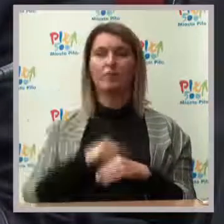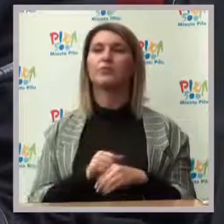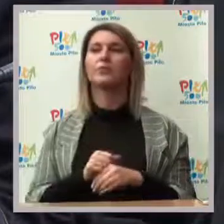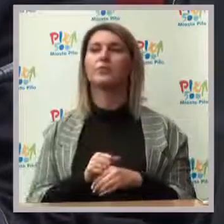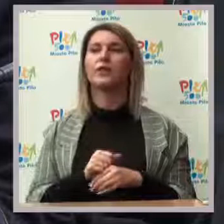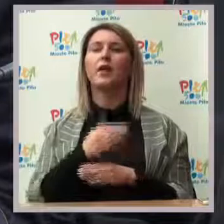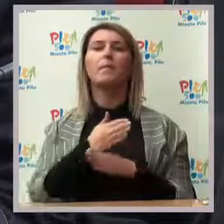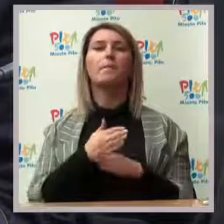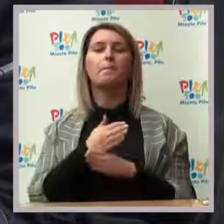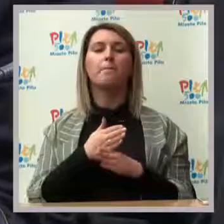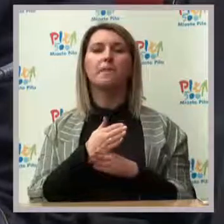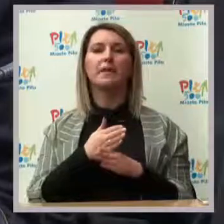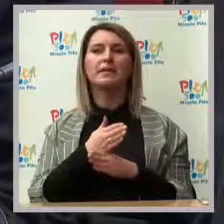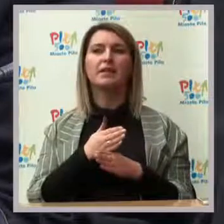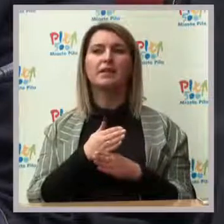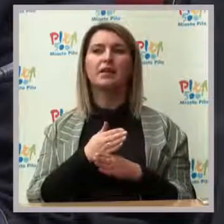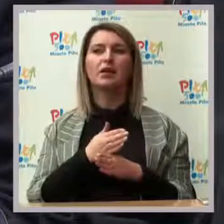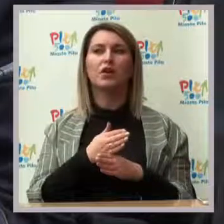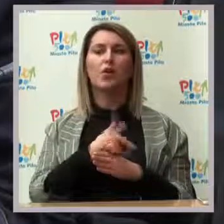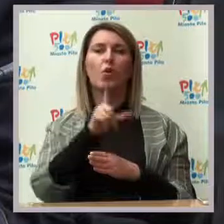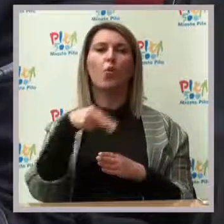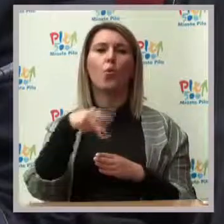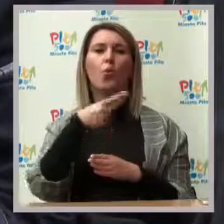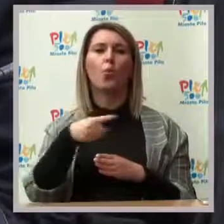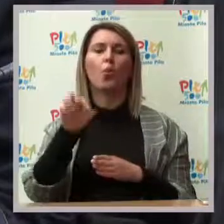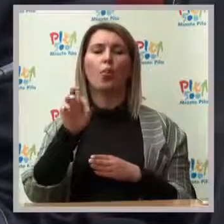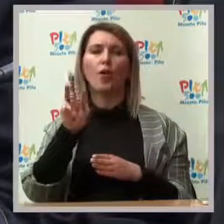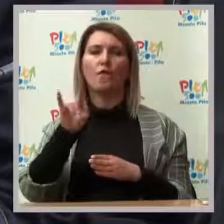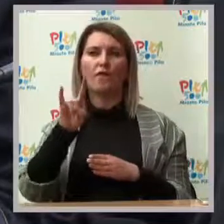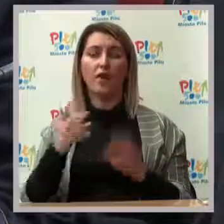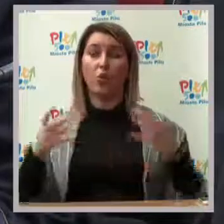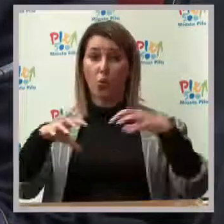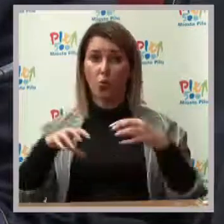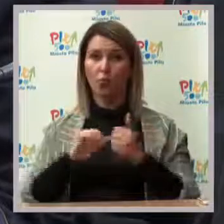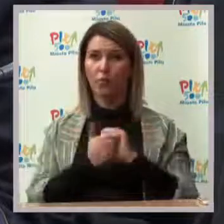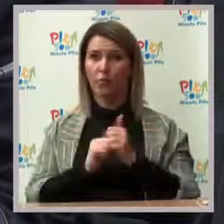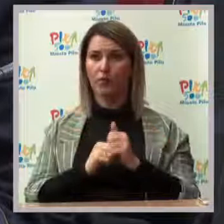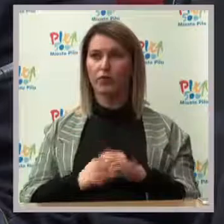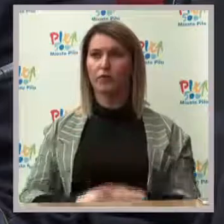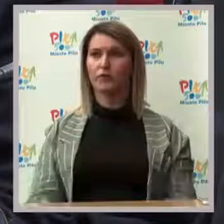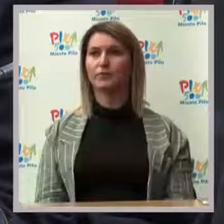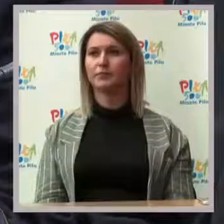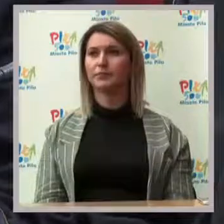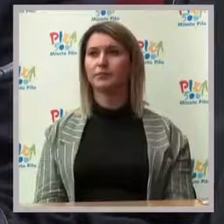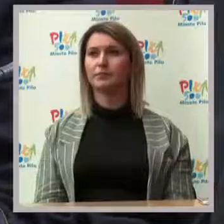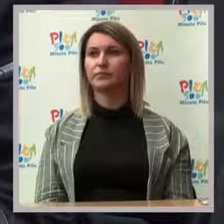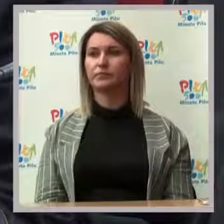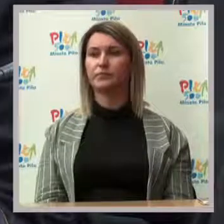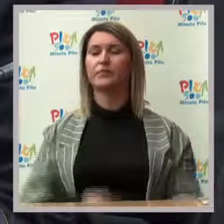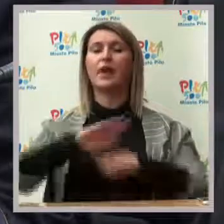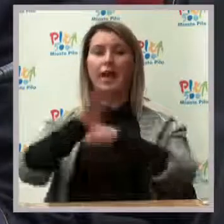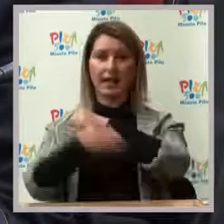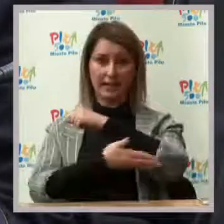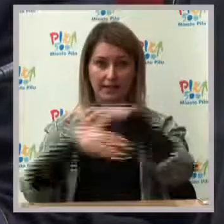bo LZS-owski klub sportowy. O kilka słów poproszę